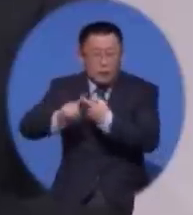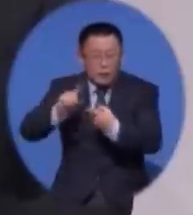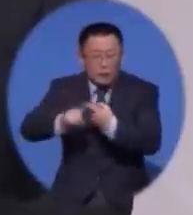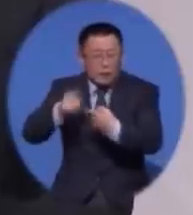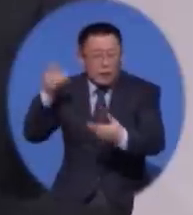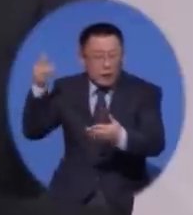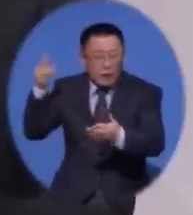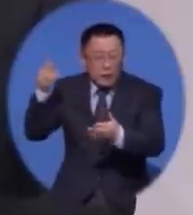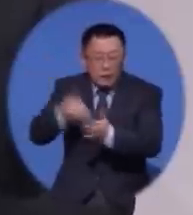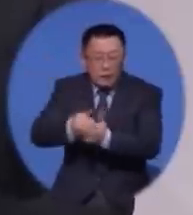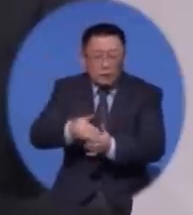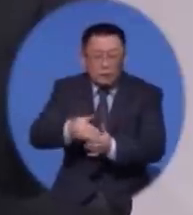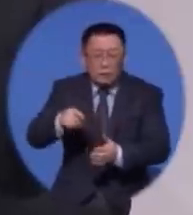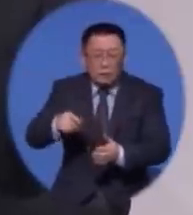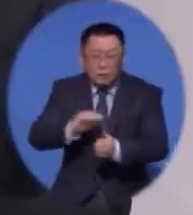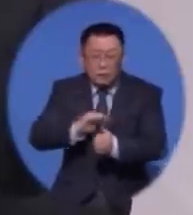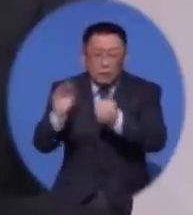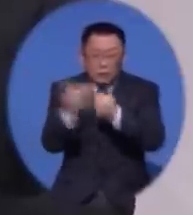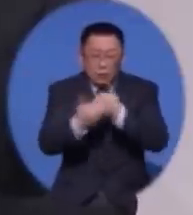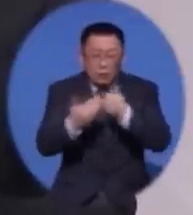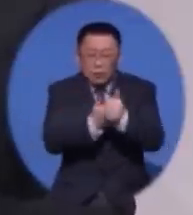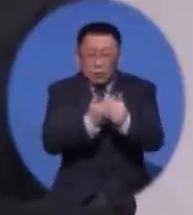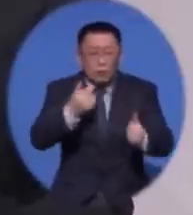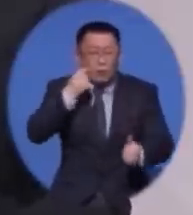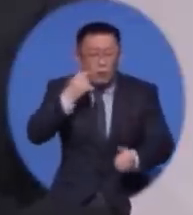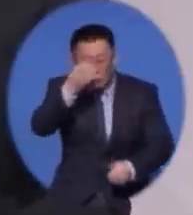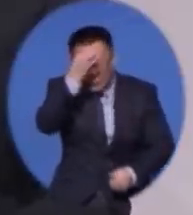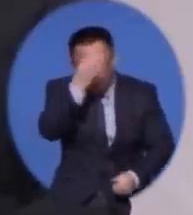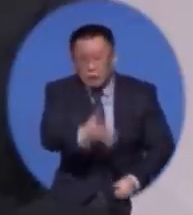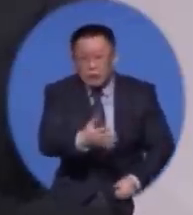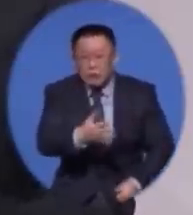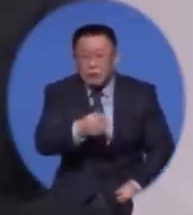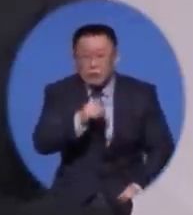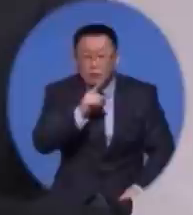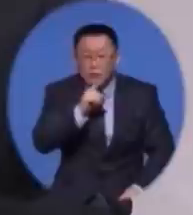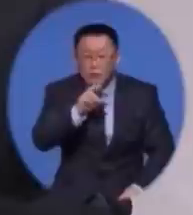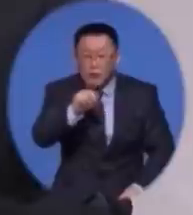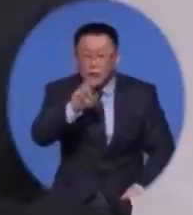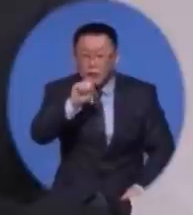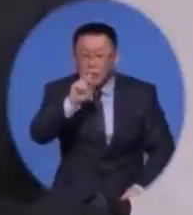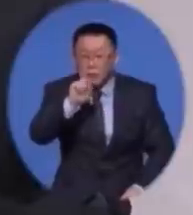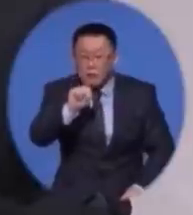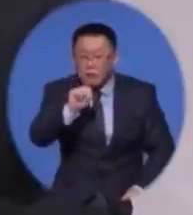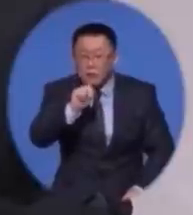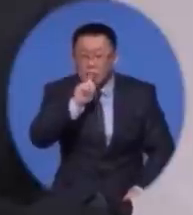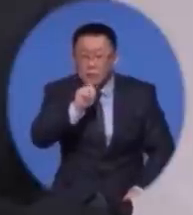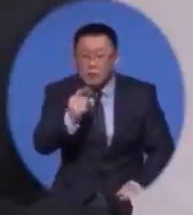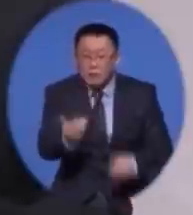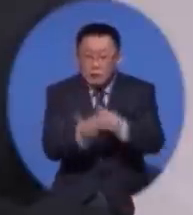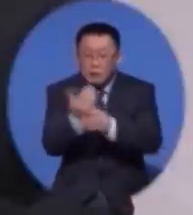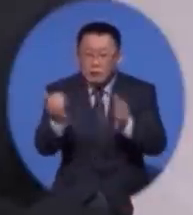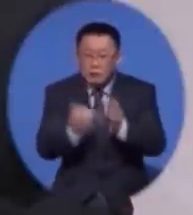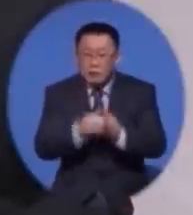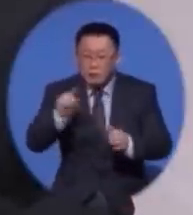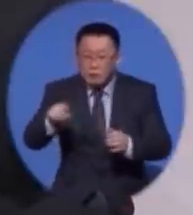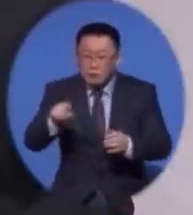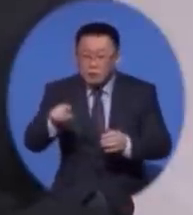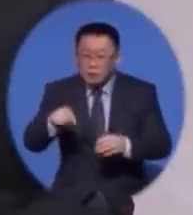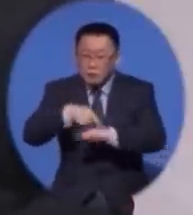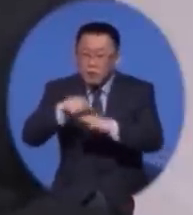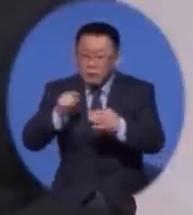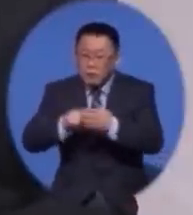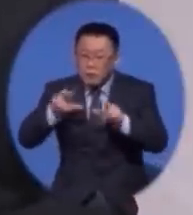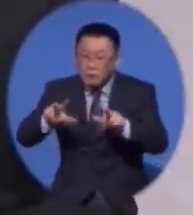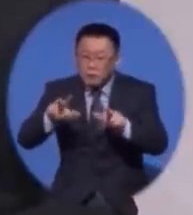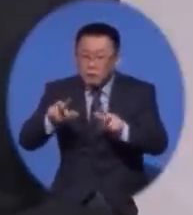대해서도 지켜주지 못해서 미안하다. 이런 이제 SNS 글을 올렸는데 그런 심정이 지금도